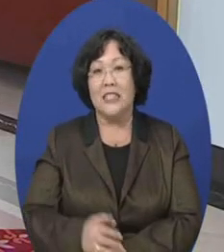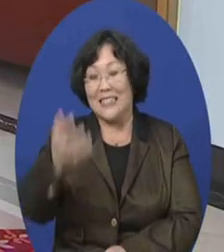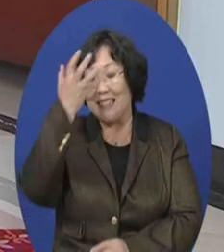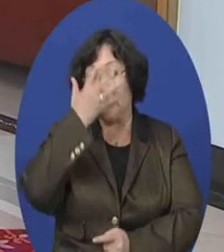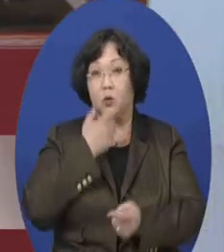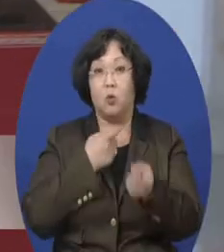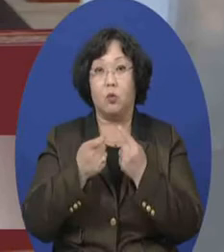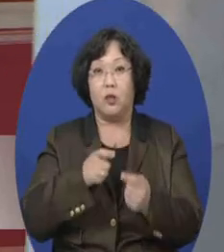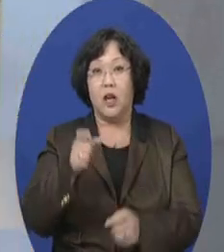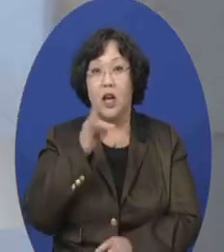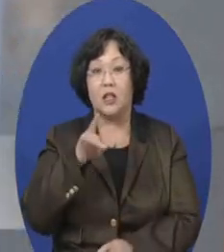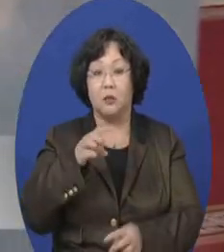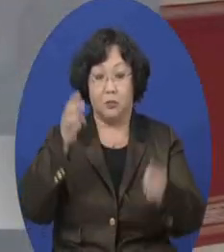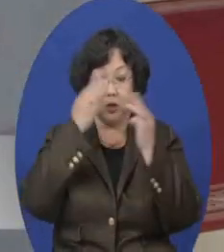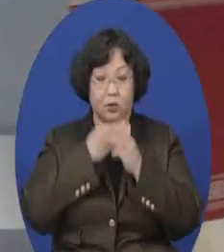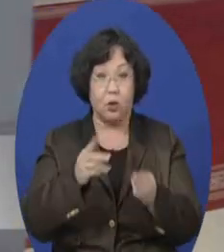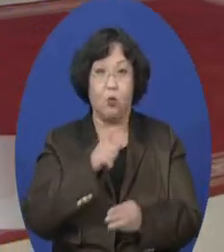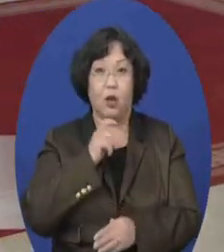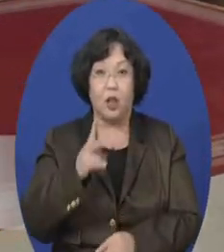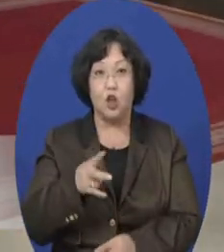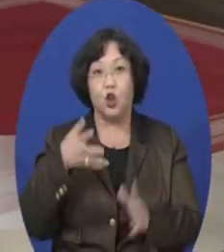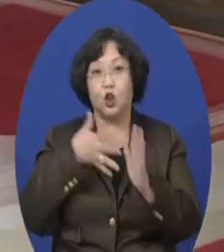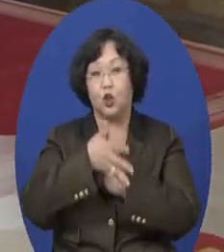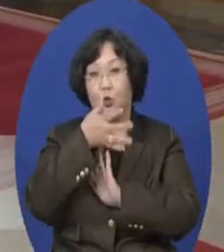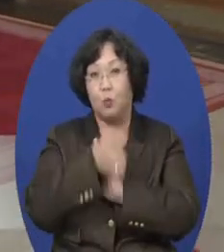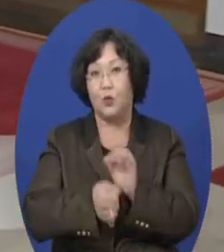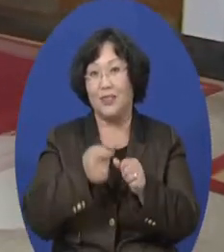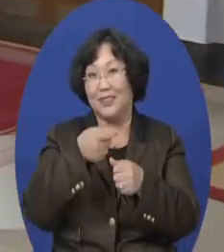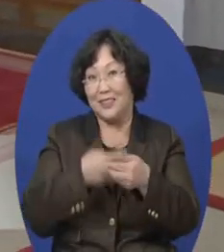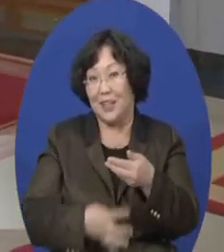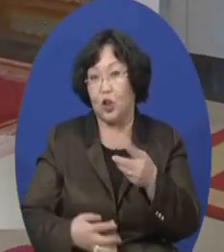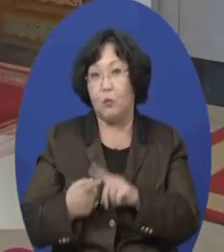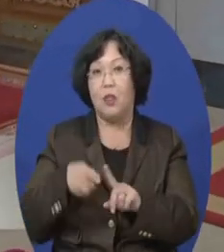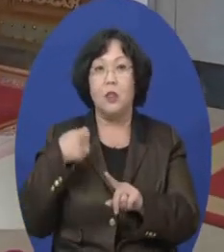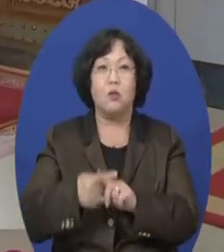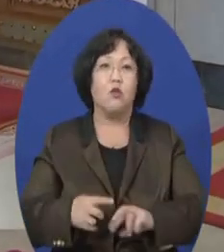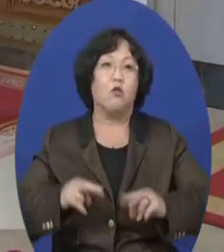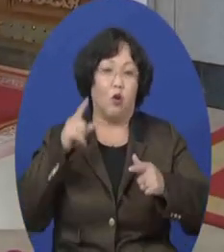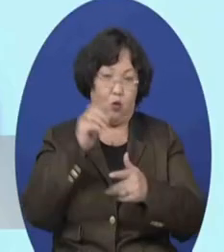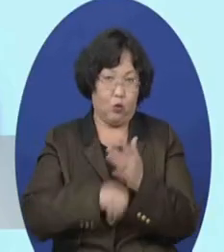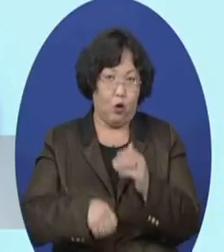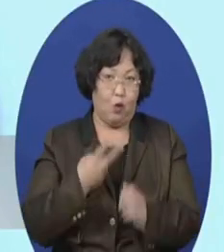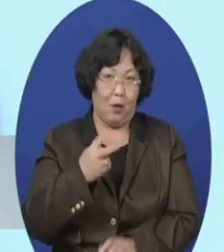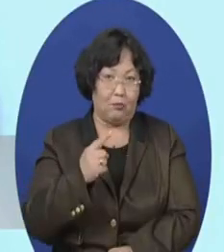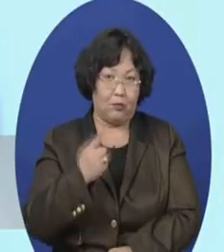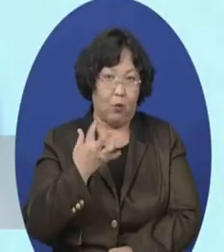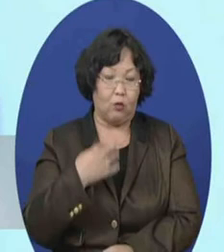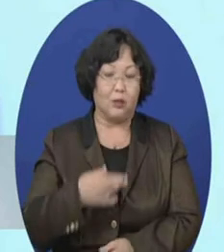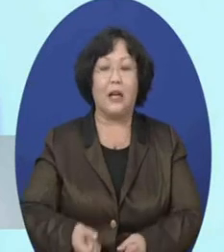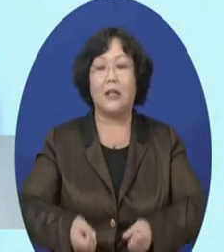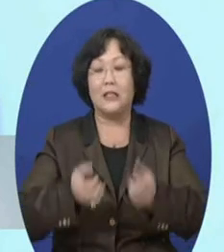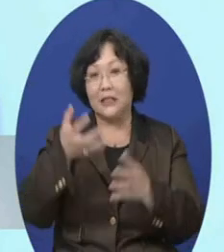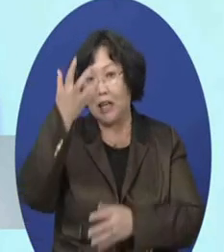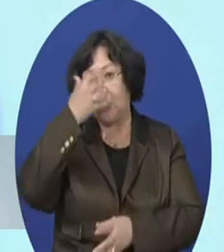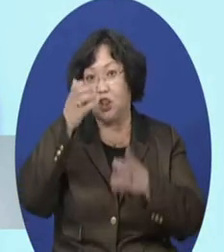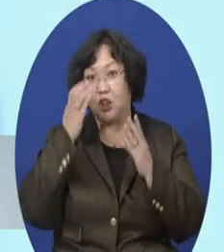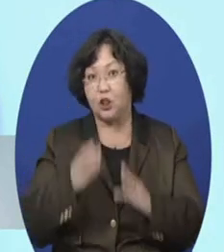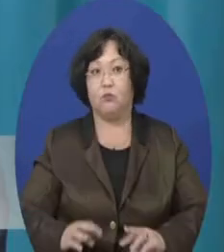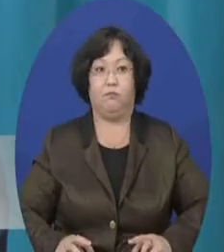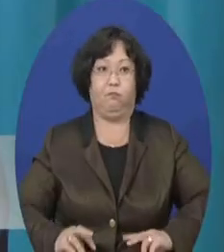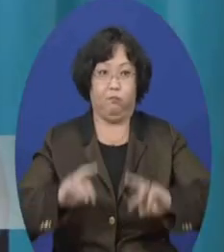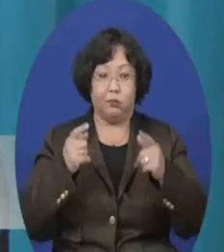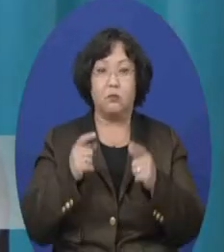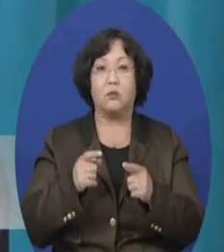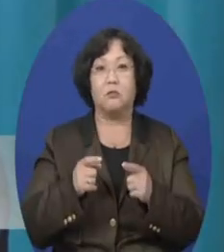Засгийн газрын хуралдаа мөн эрдэм шинжилгээний хүрээлэн төсвийн чагсаалтад нэмэлт өөрчлөлт оруулсан байна. За 2015 онд гаргасан засгийн газрын шийдвэрт өөрчлөлт